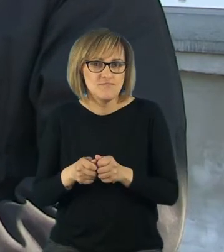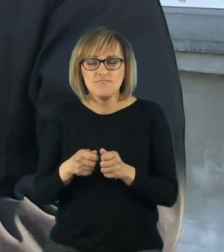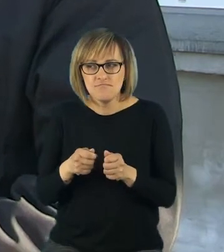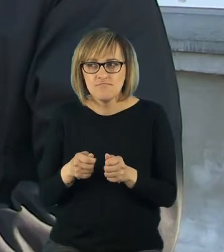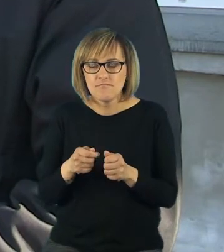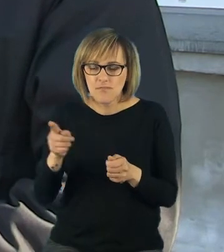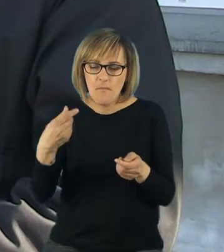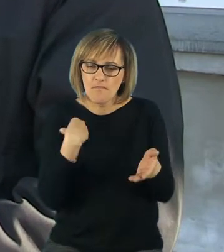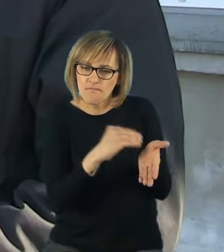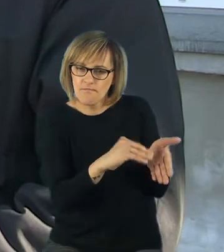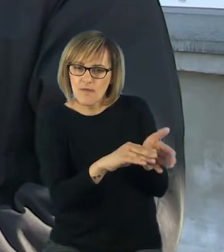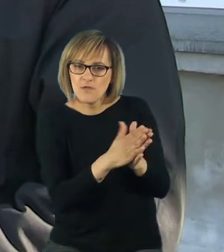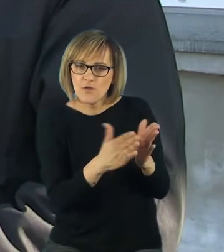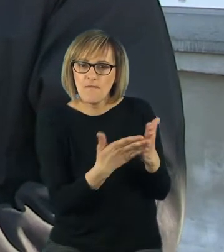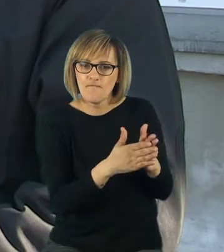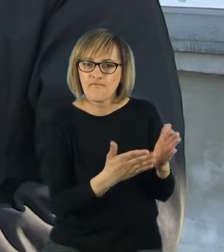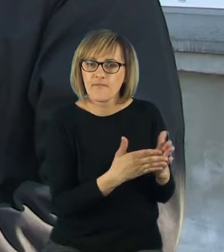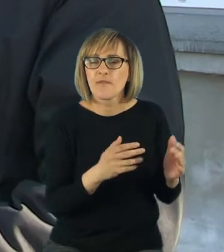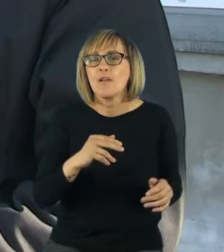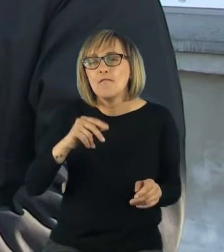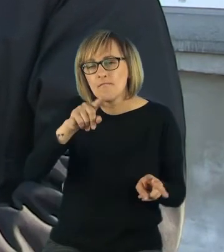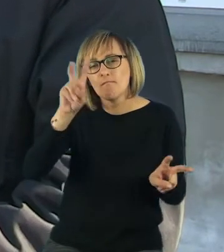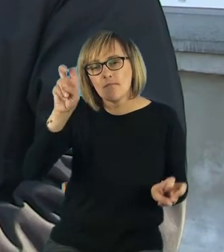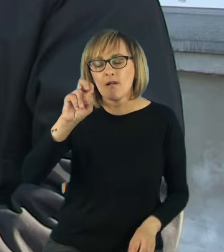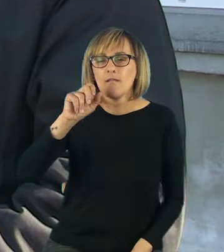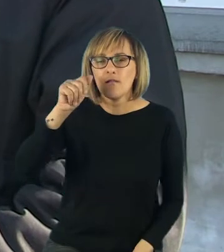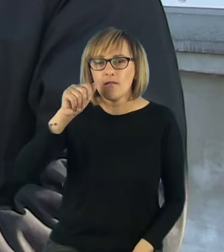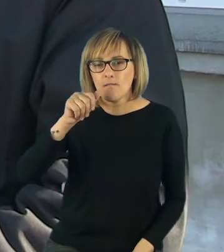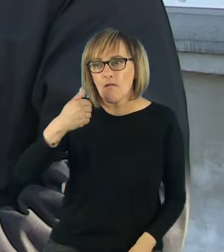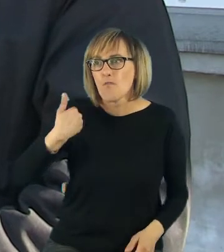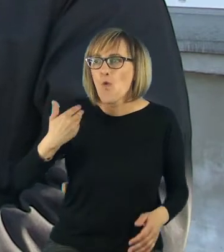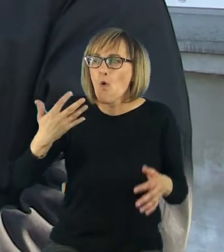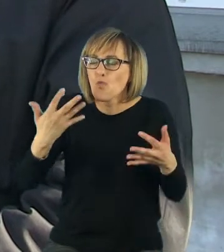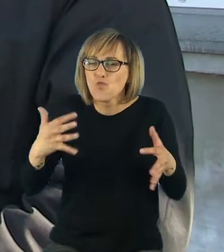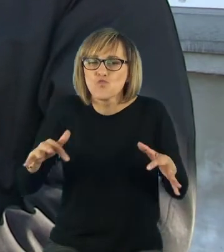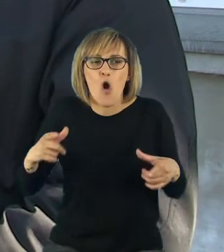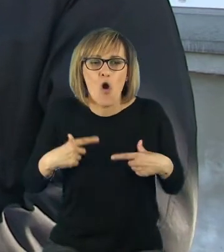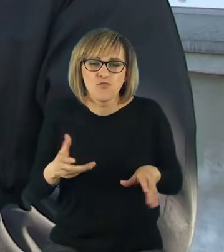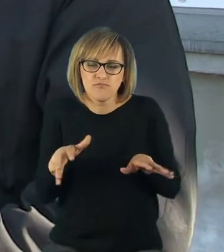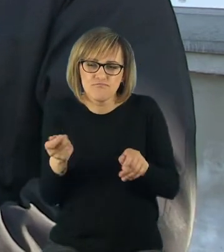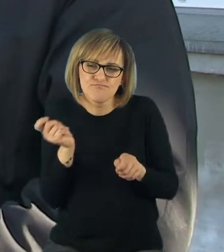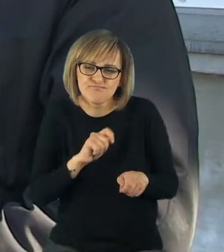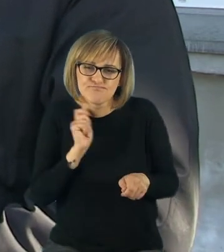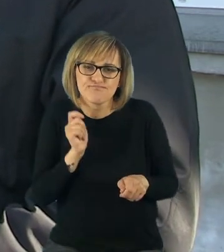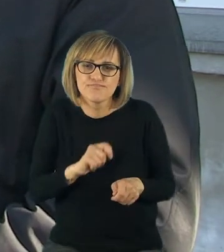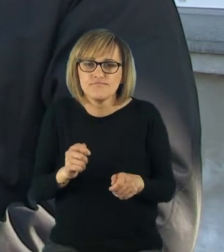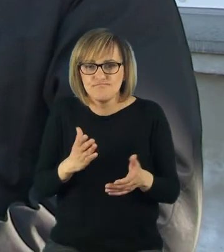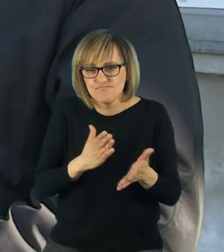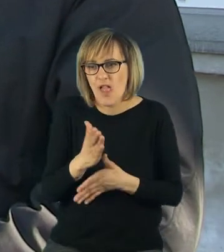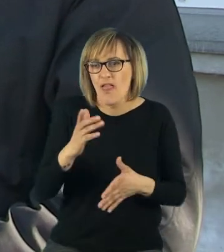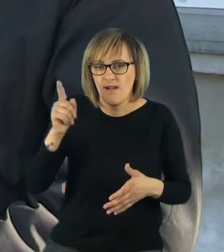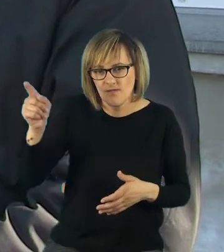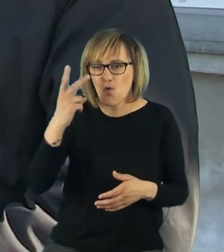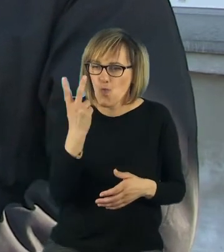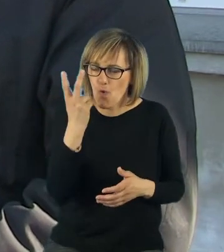szefa tej komórki Aleksandra Kaniepienia, aż tylu ludzi poległo, zostało zamordowanych w